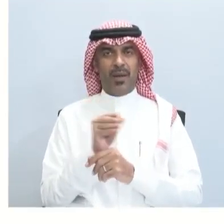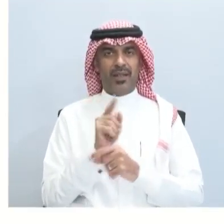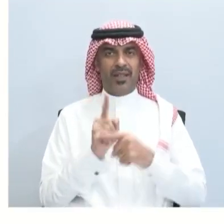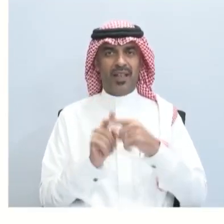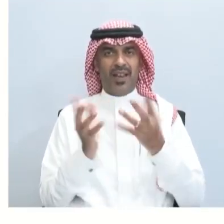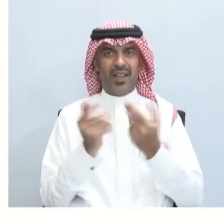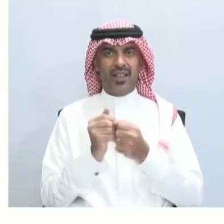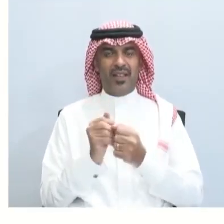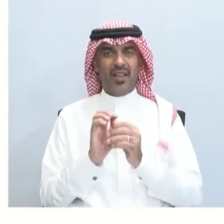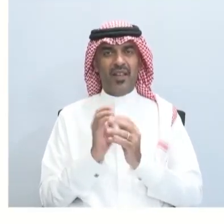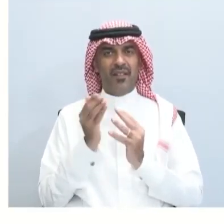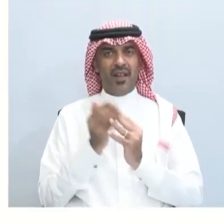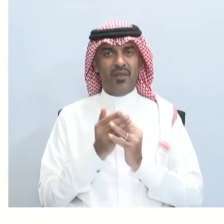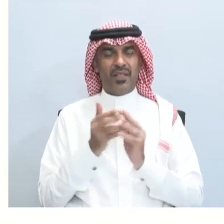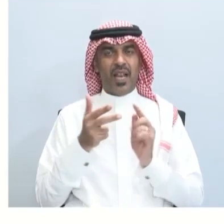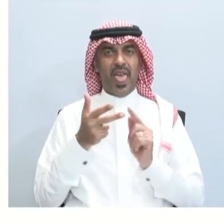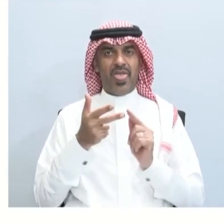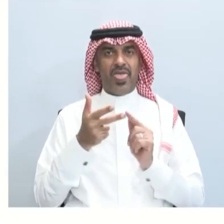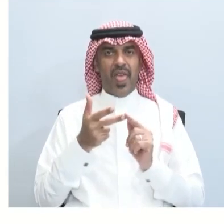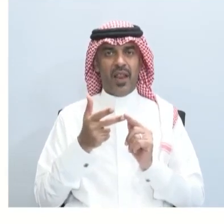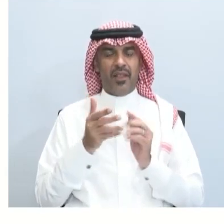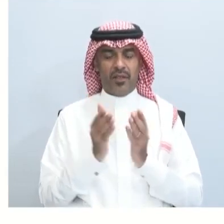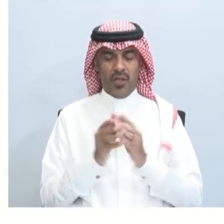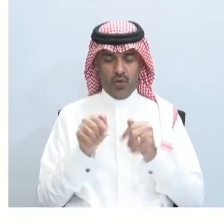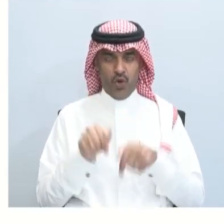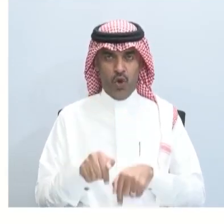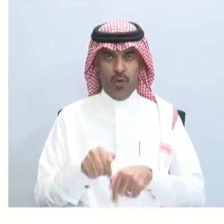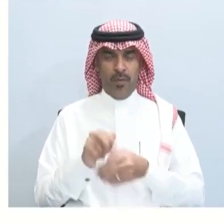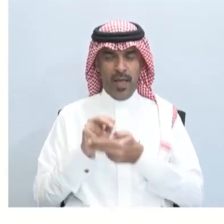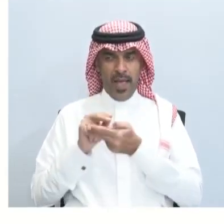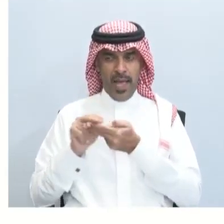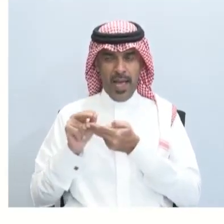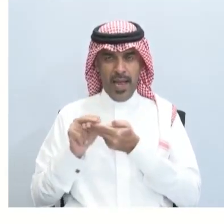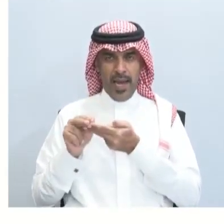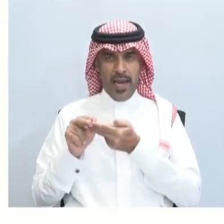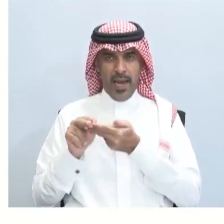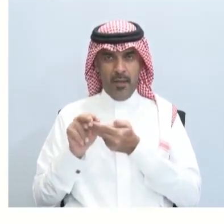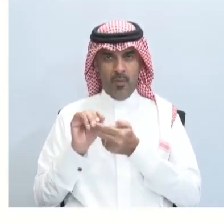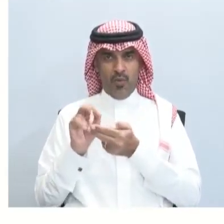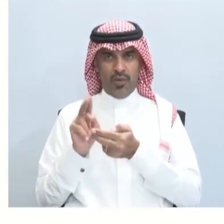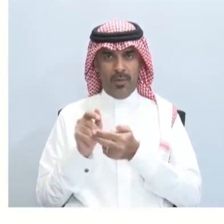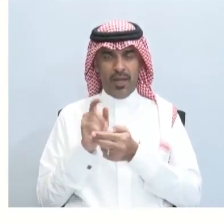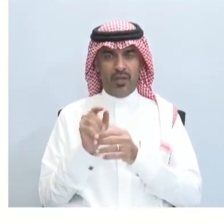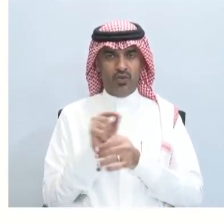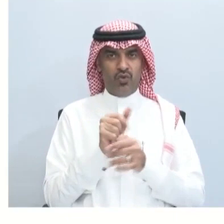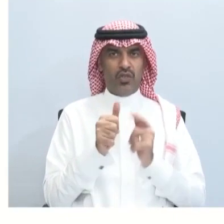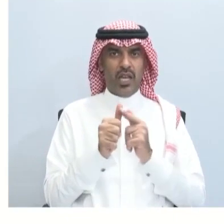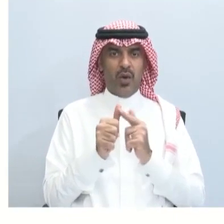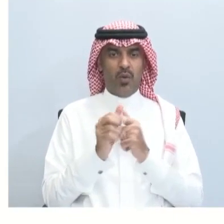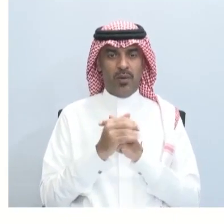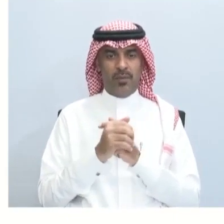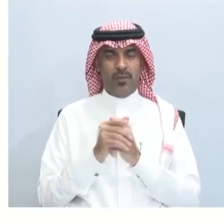في الفصل الدراسي الثالث درسنا لهذا اليوم حل المتباينات الجزء الاول من هذا الدرس